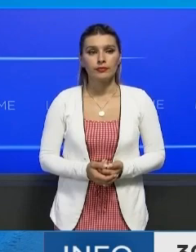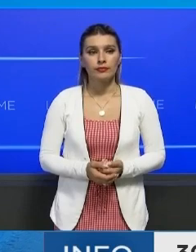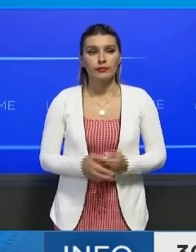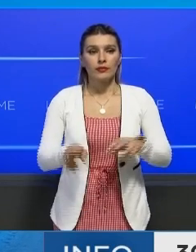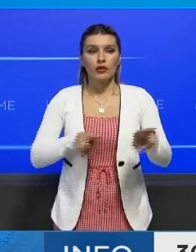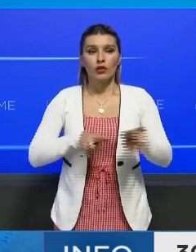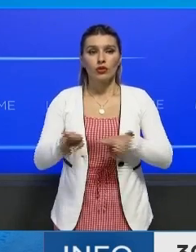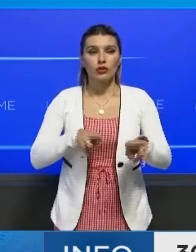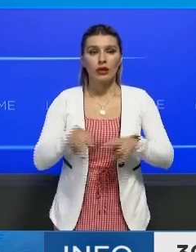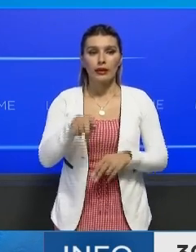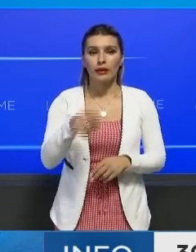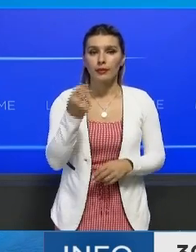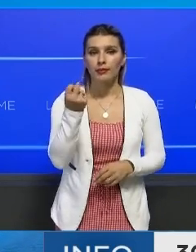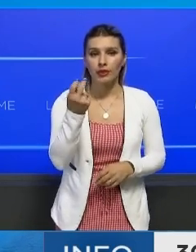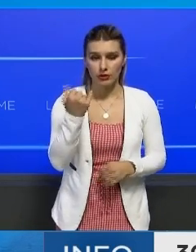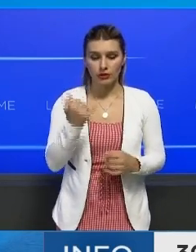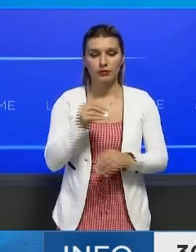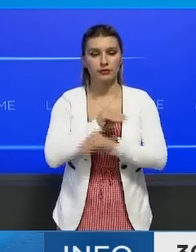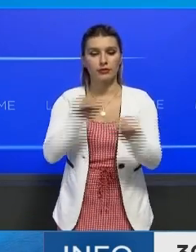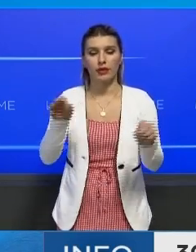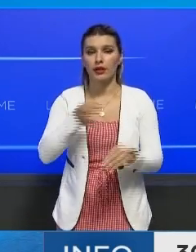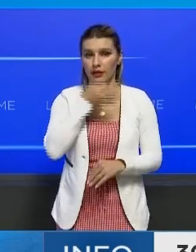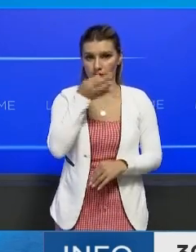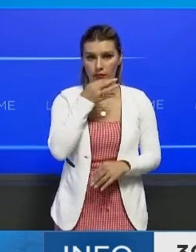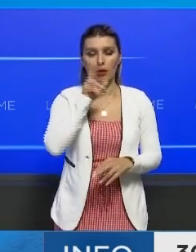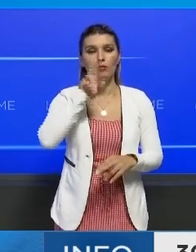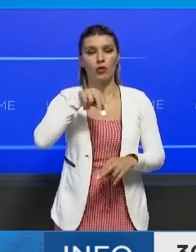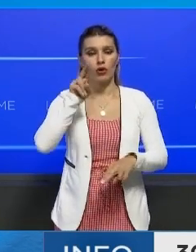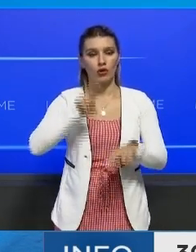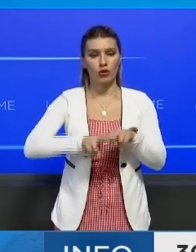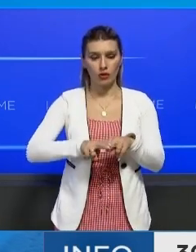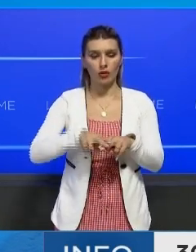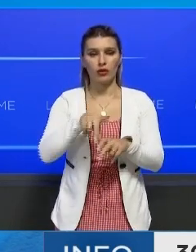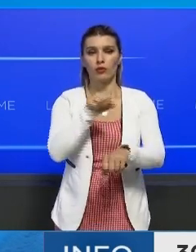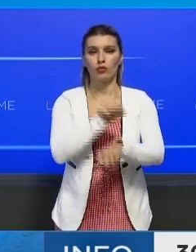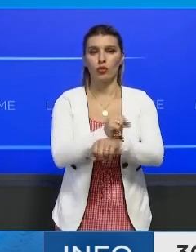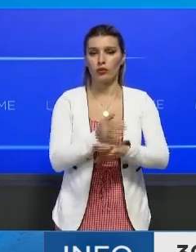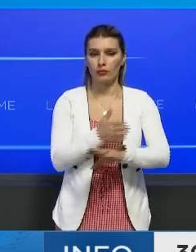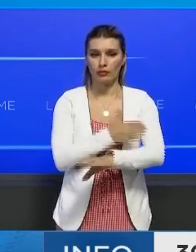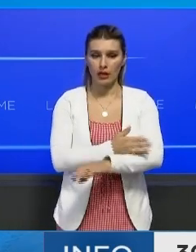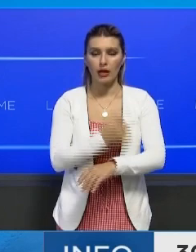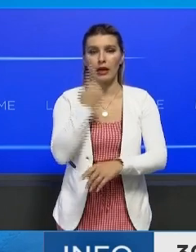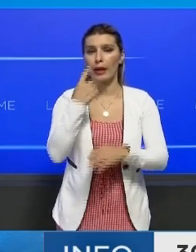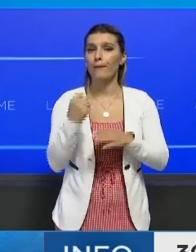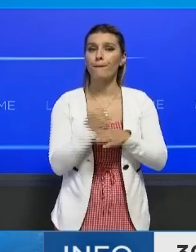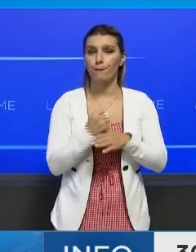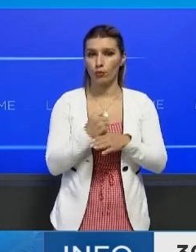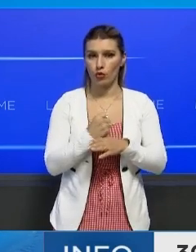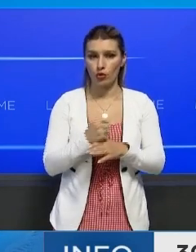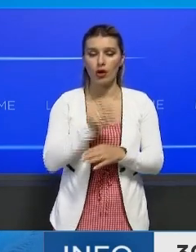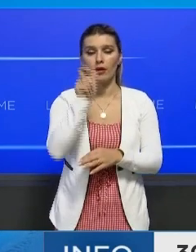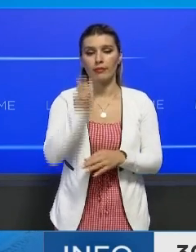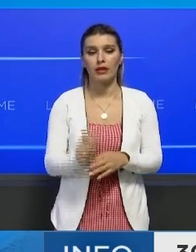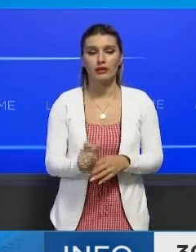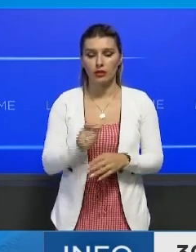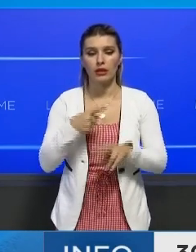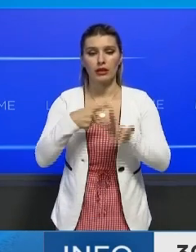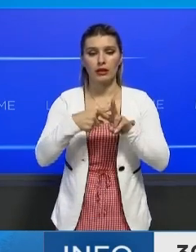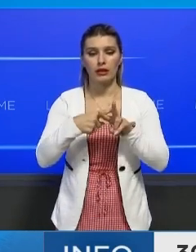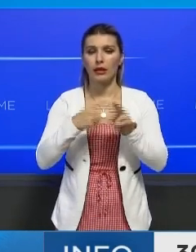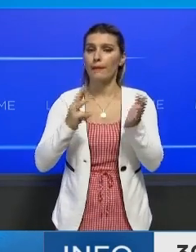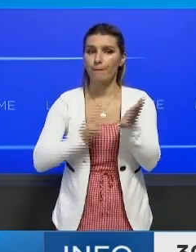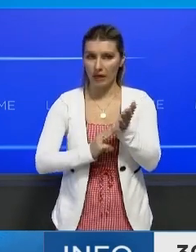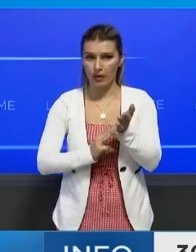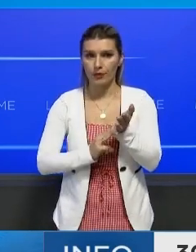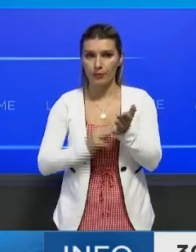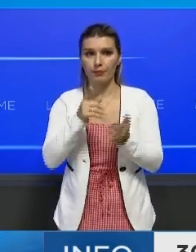Gjykata themelore në Prishtinë ka njoftuar se i e ka caktuar masën e paraburgimit prej 1 muaji të pandehurit HM,